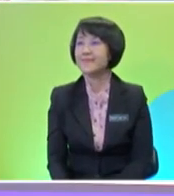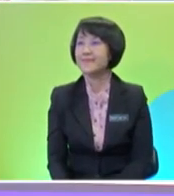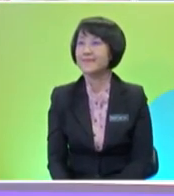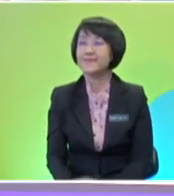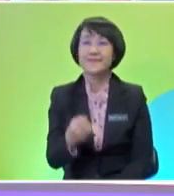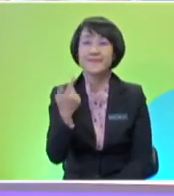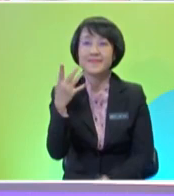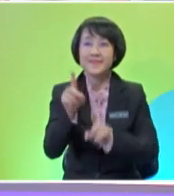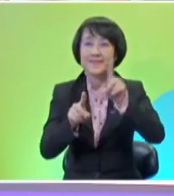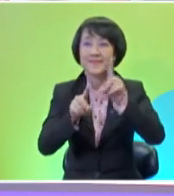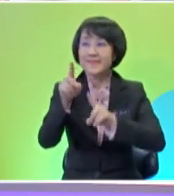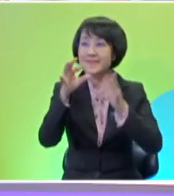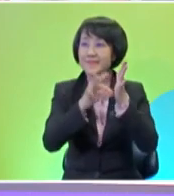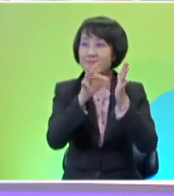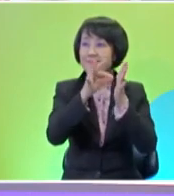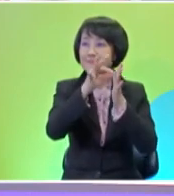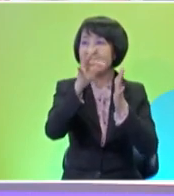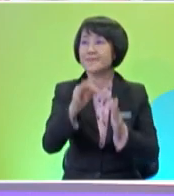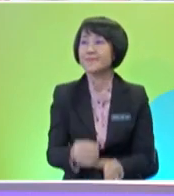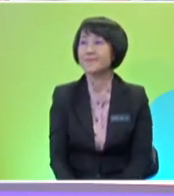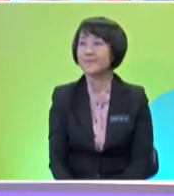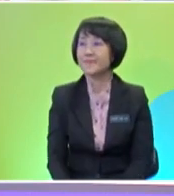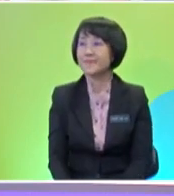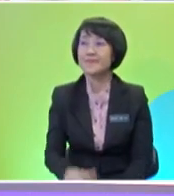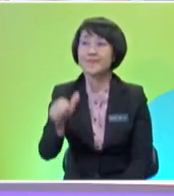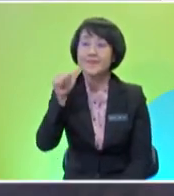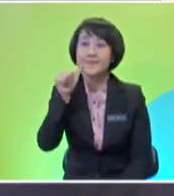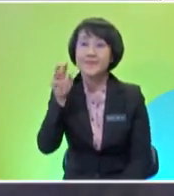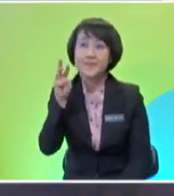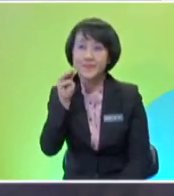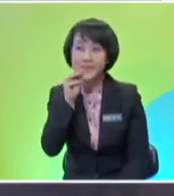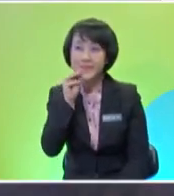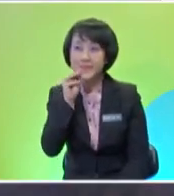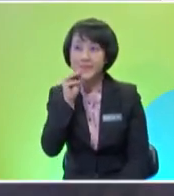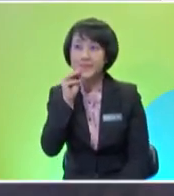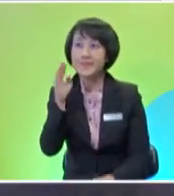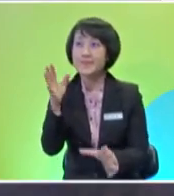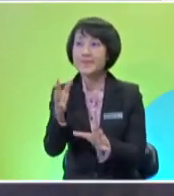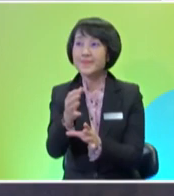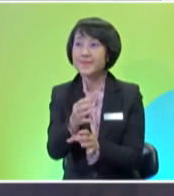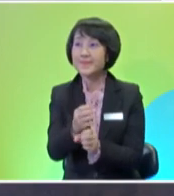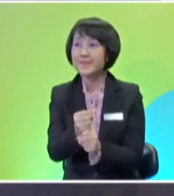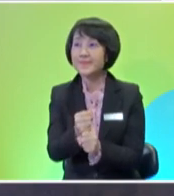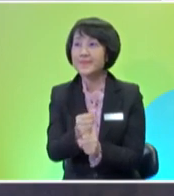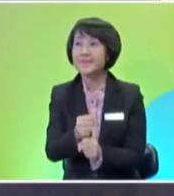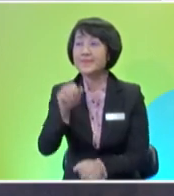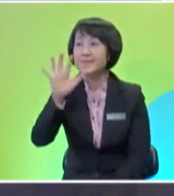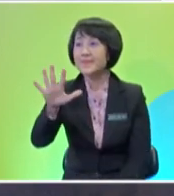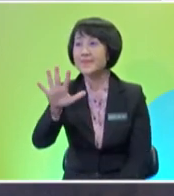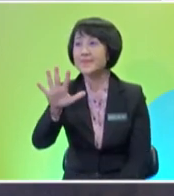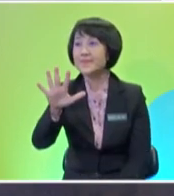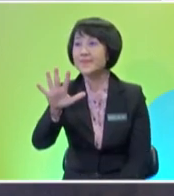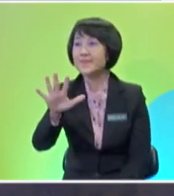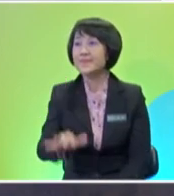oke satu dua tiga empat lima bintang